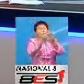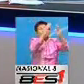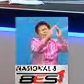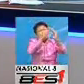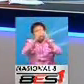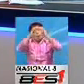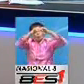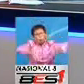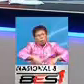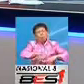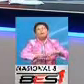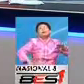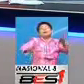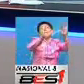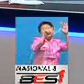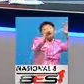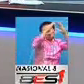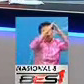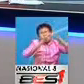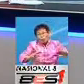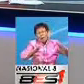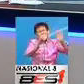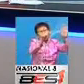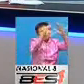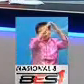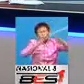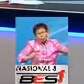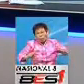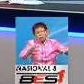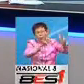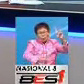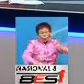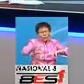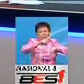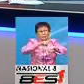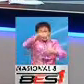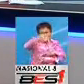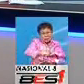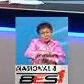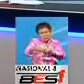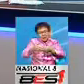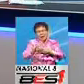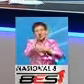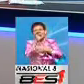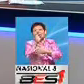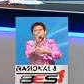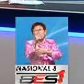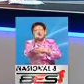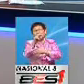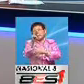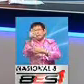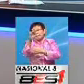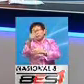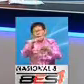rumah penduduk. Sekurang-kurangnya 6 buah rumah penduduk Kampung Pantai Geliga Baru dekat Kuala Kemaman, Terengganu rosak